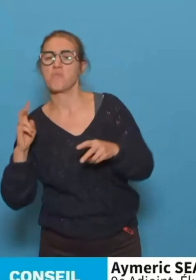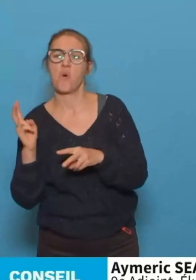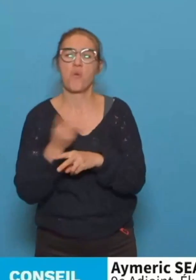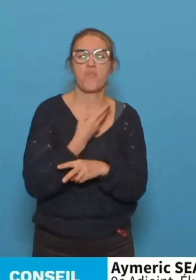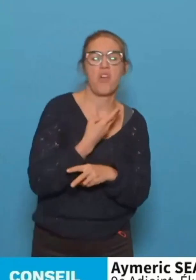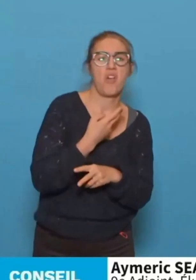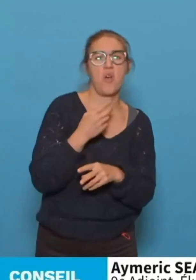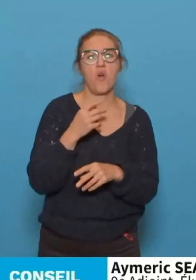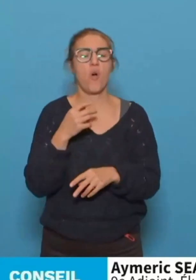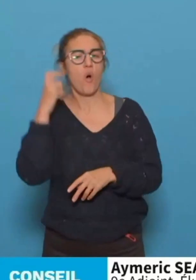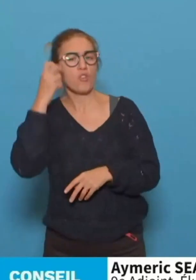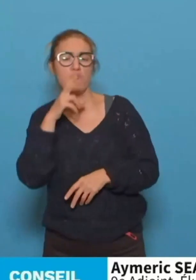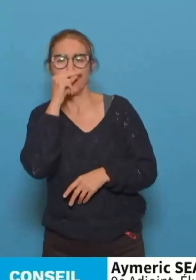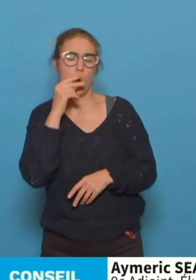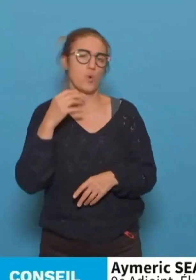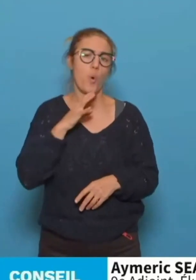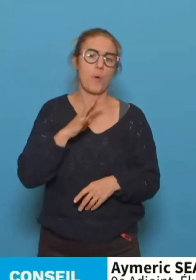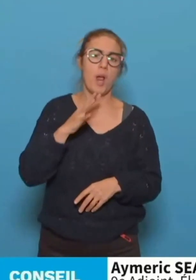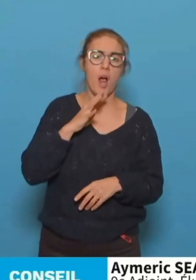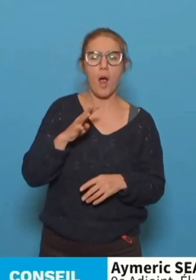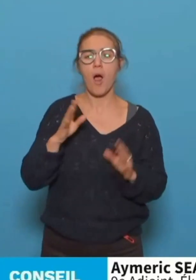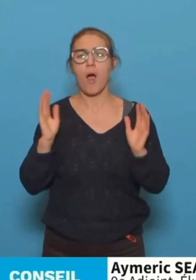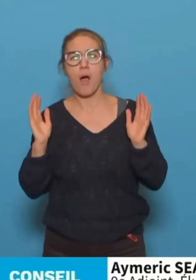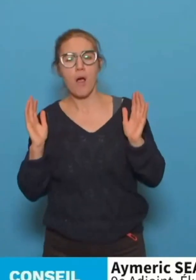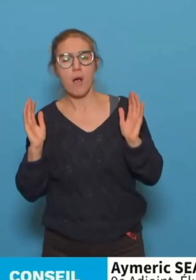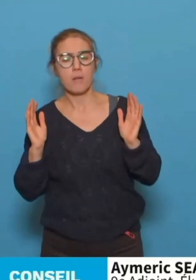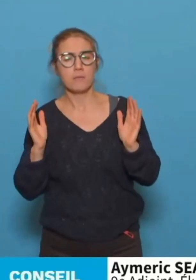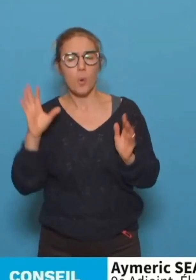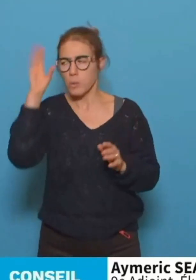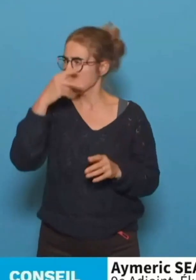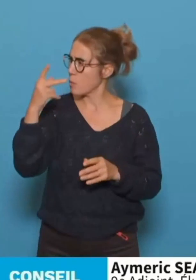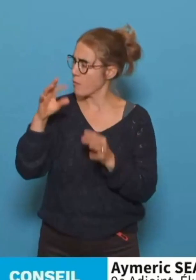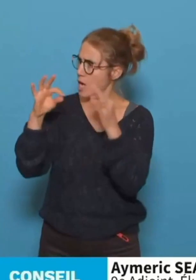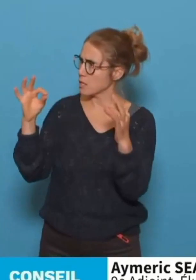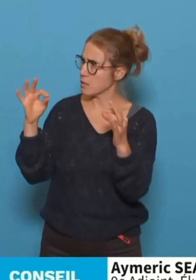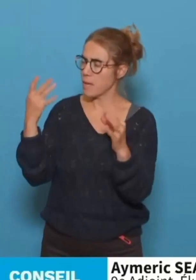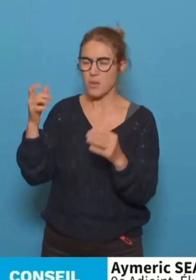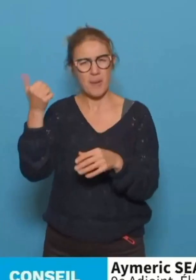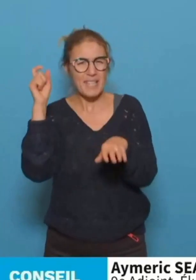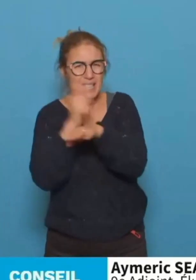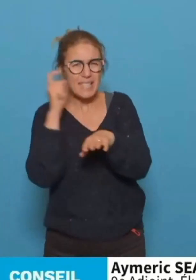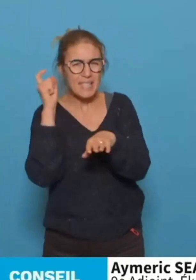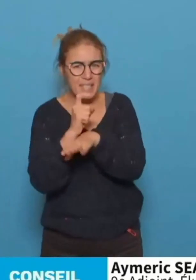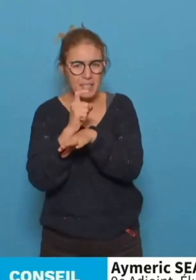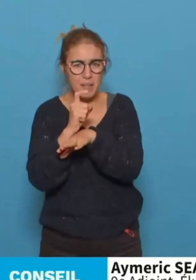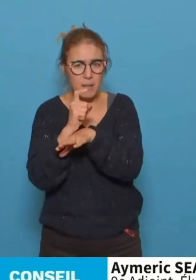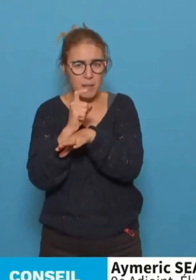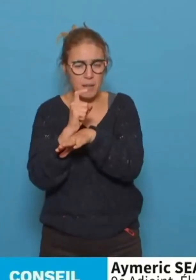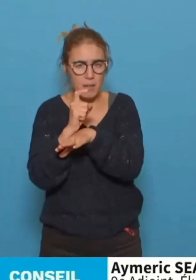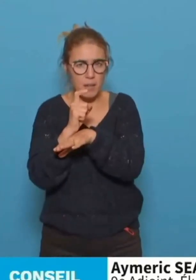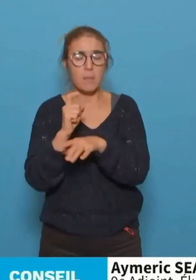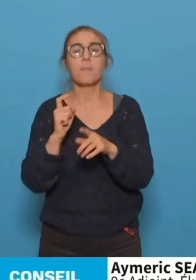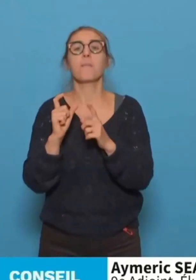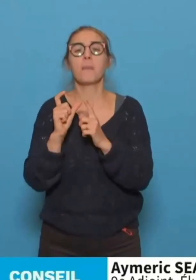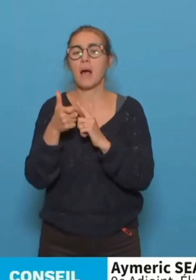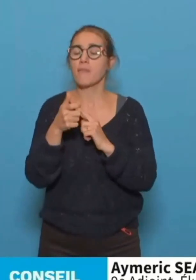qui va », je ne sais même plus les mots que vous avez employés, mais vous étiez très critique. Et pourtant, la région que